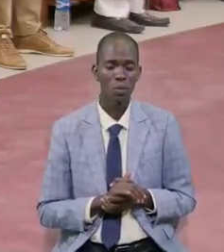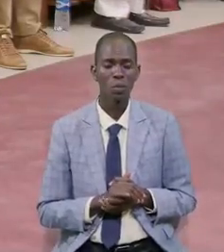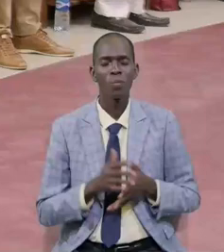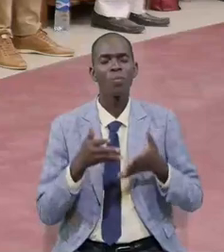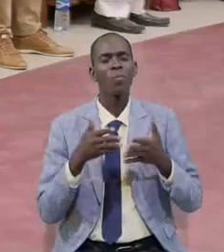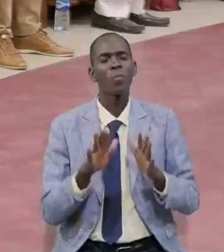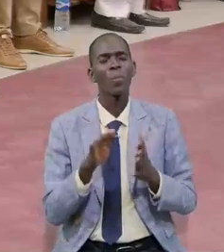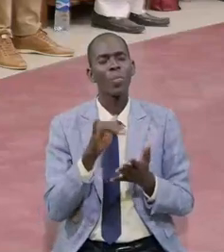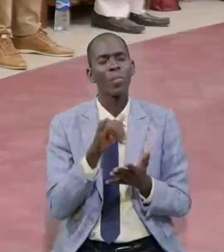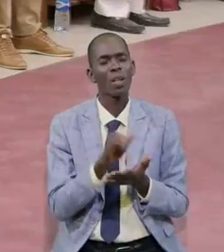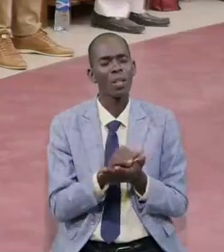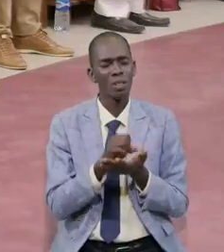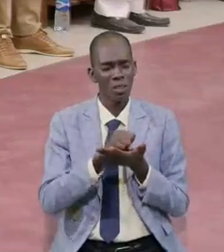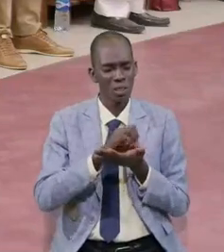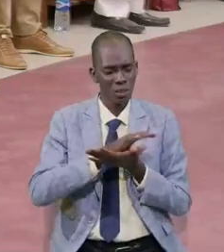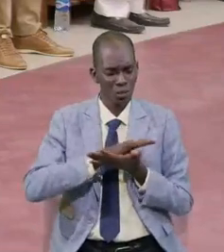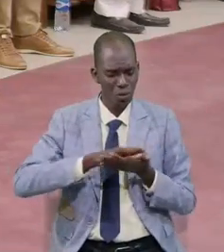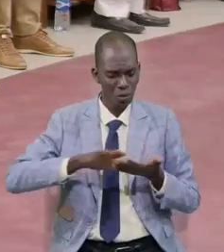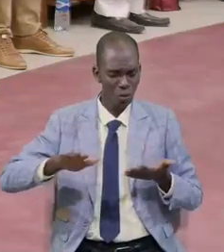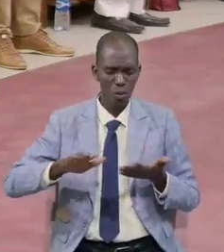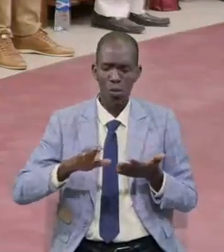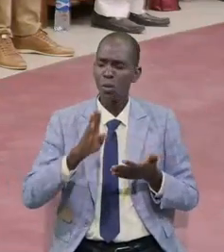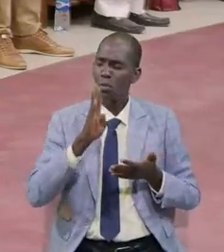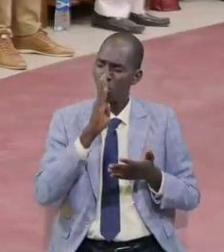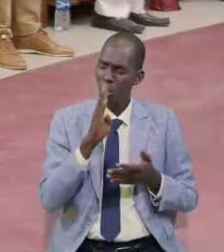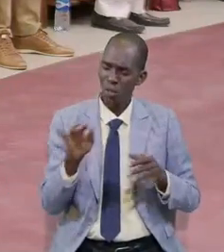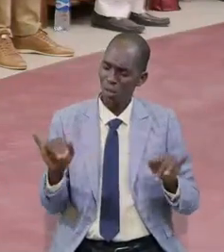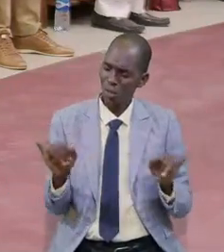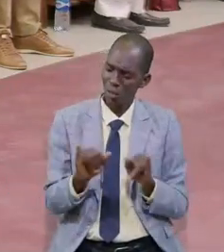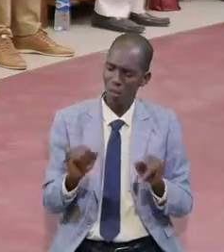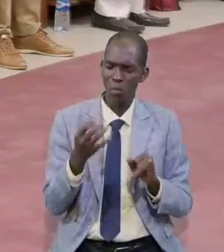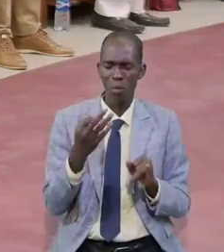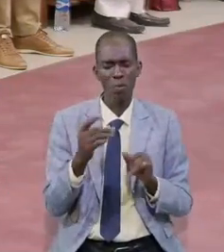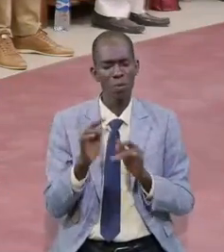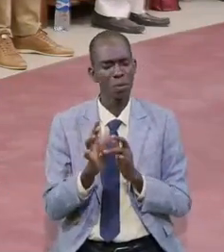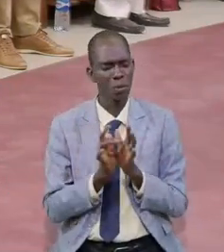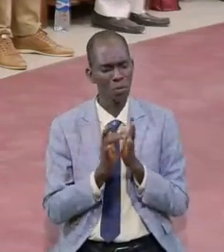Que cette sanctification soit scripturaire.